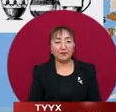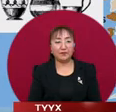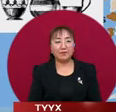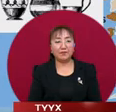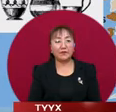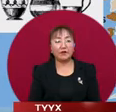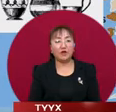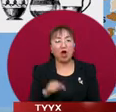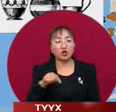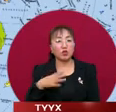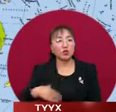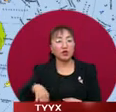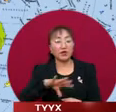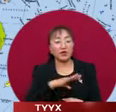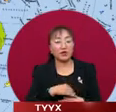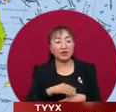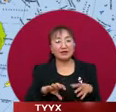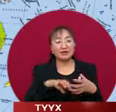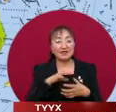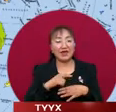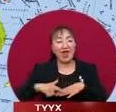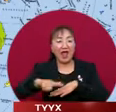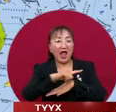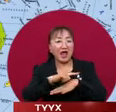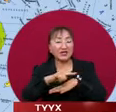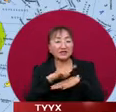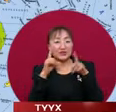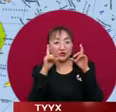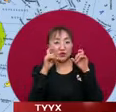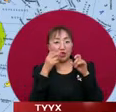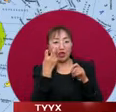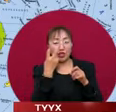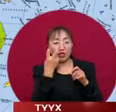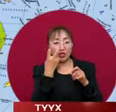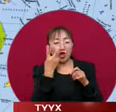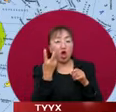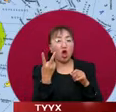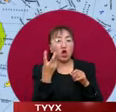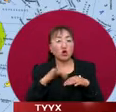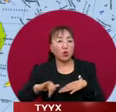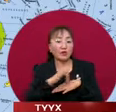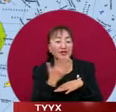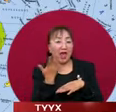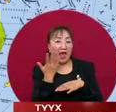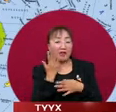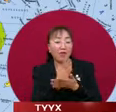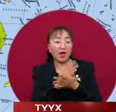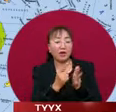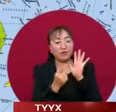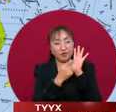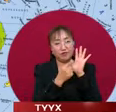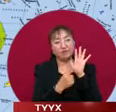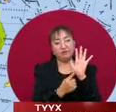За тэгвэл одоо бүгдээрээ Дэлхийн газар зүйн зурагт эдгээр хоёр улсыгаа хаан оршиж байгааг